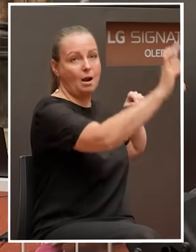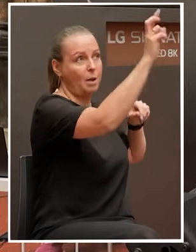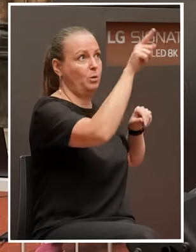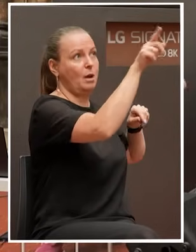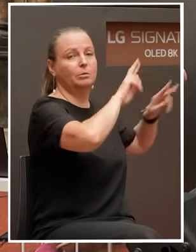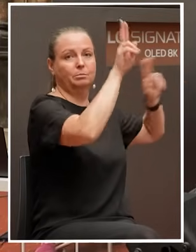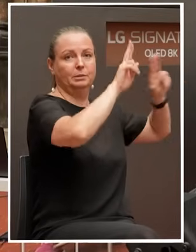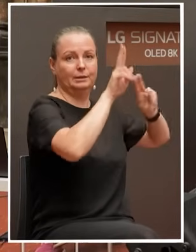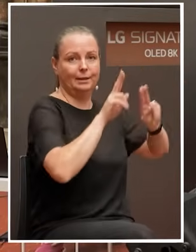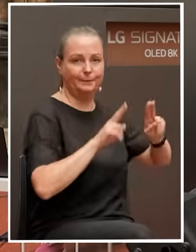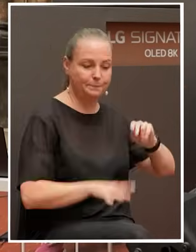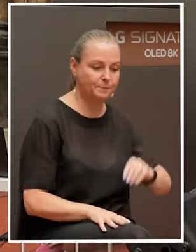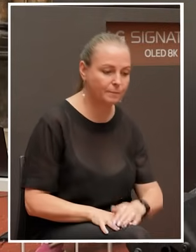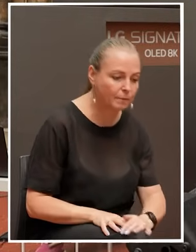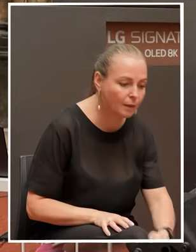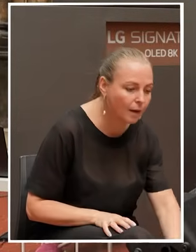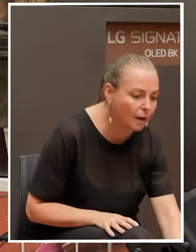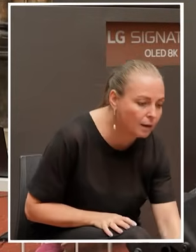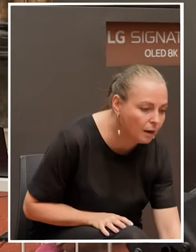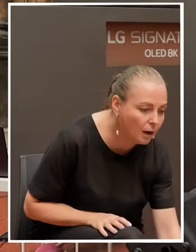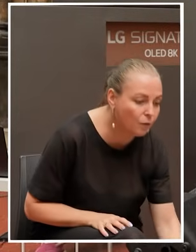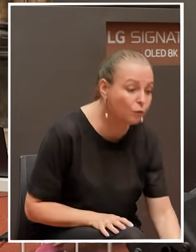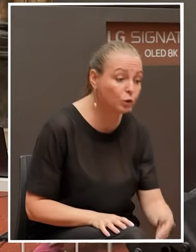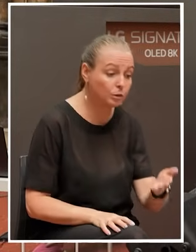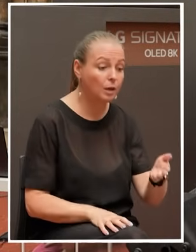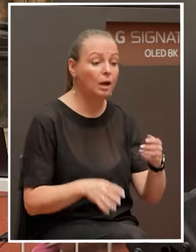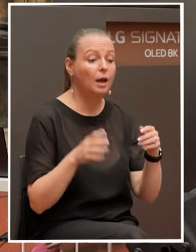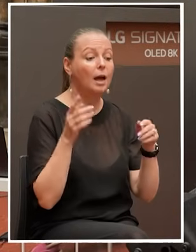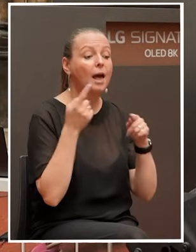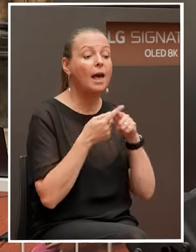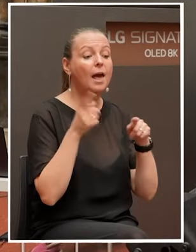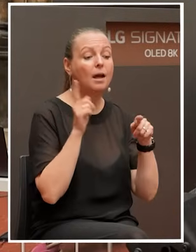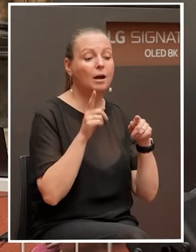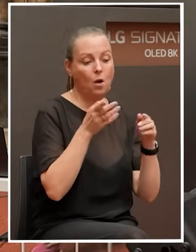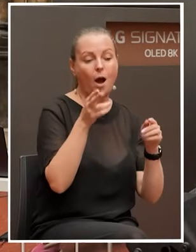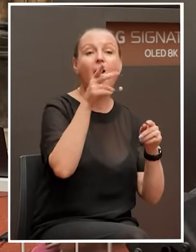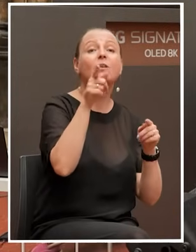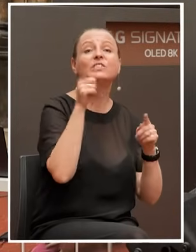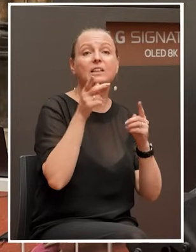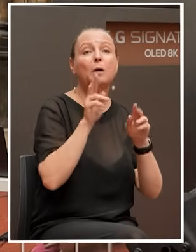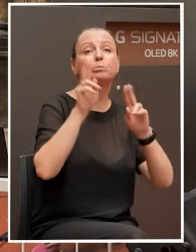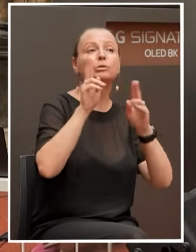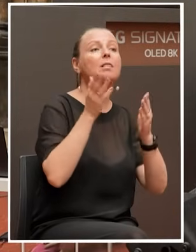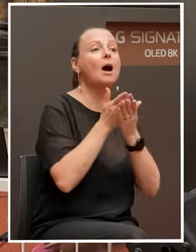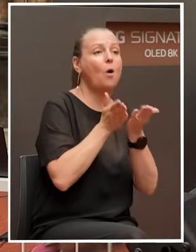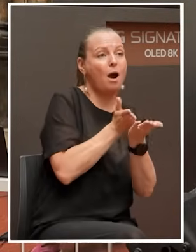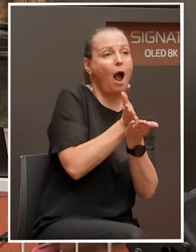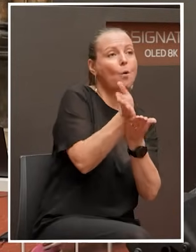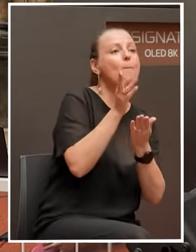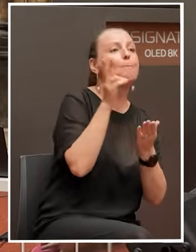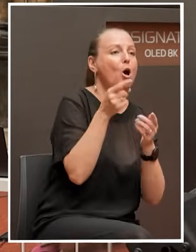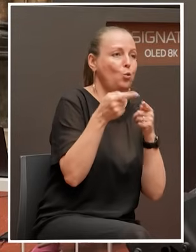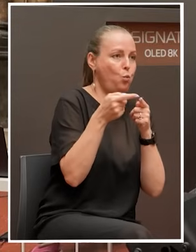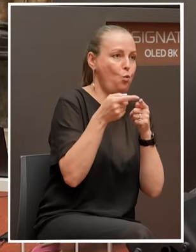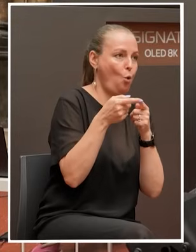дома безвозвратно утрачены. То есть это в основном под углом. И вот на